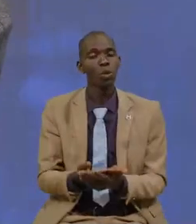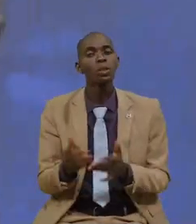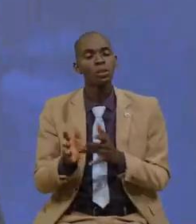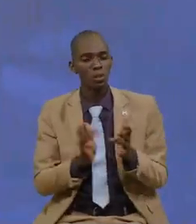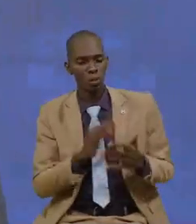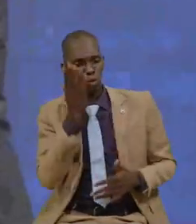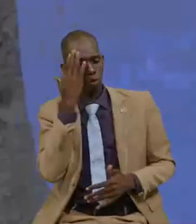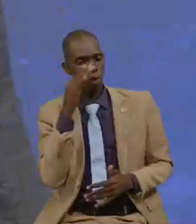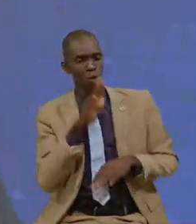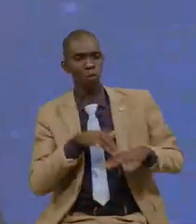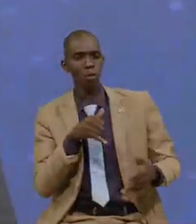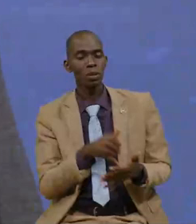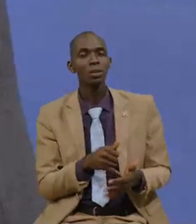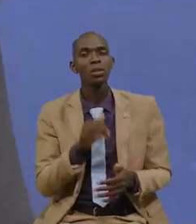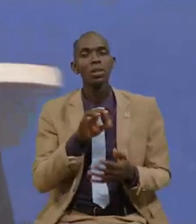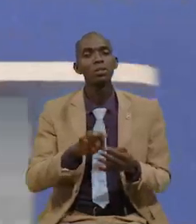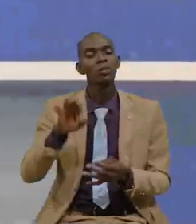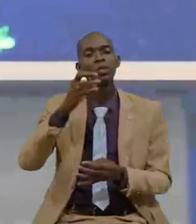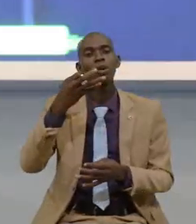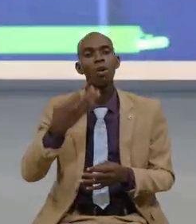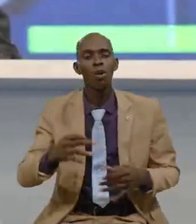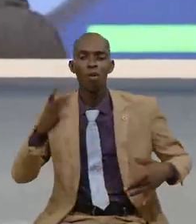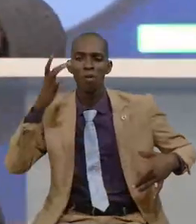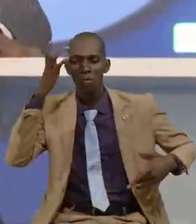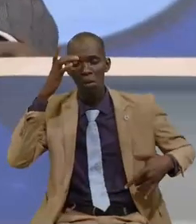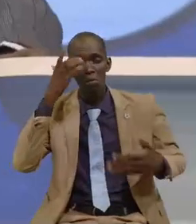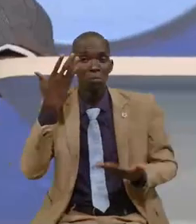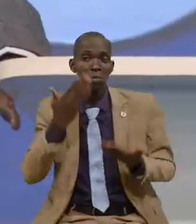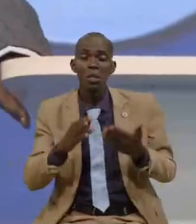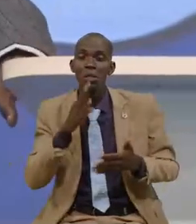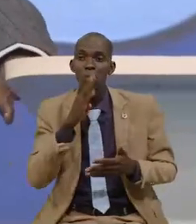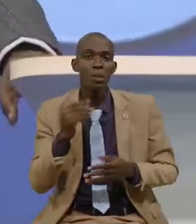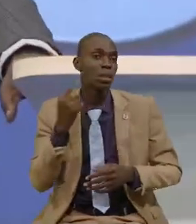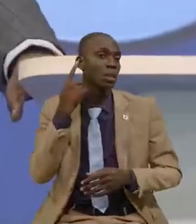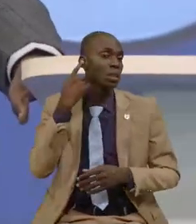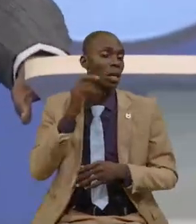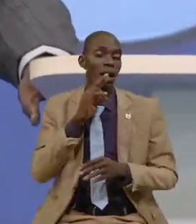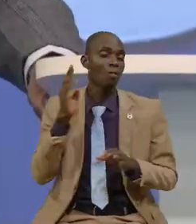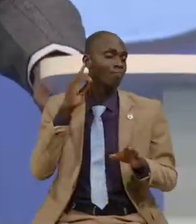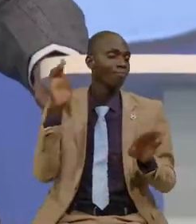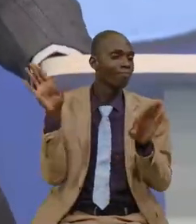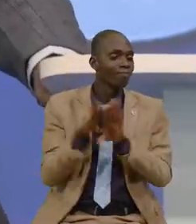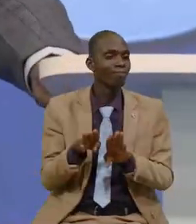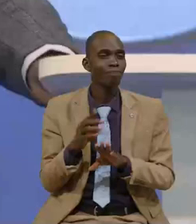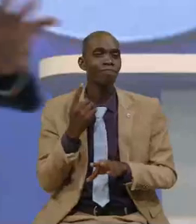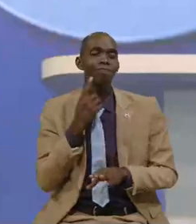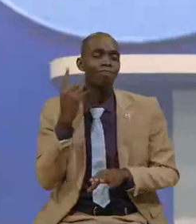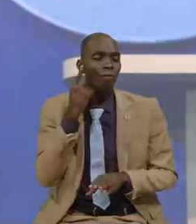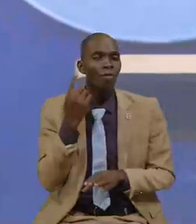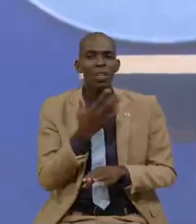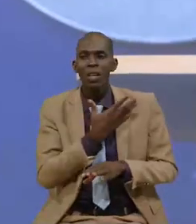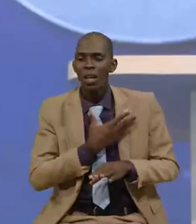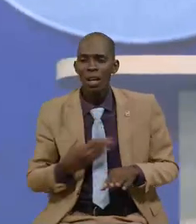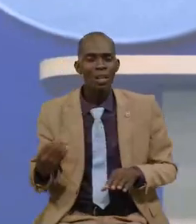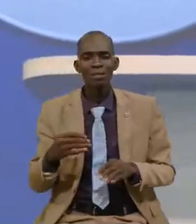tendre cette jambe. Mais Jésus dit, c'est un esprit d'infirmité. Peut-être vous êtes sourd, vous ne pouvez